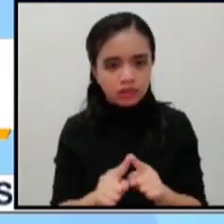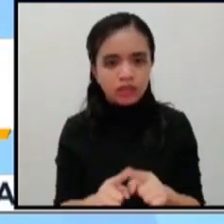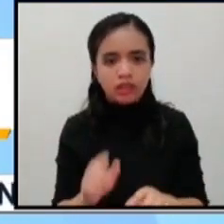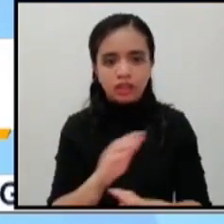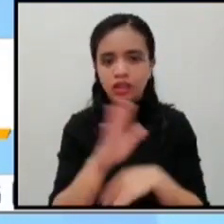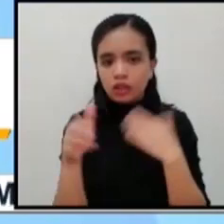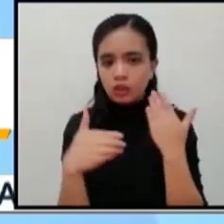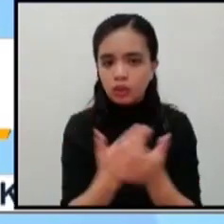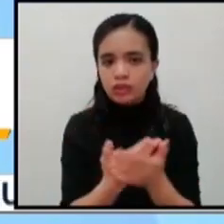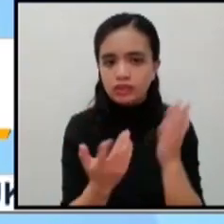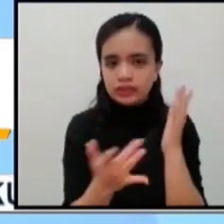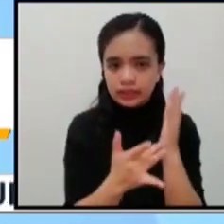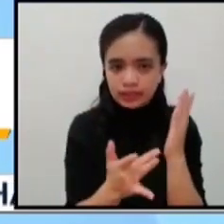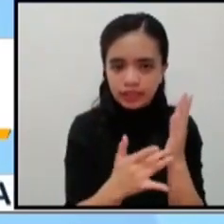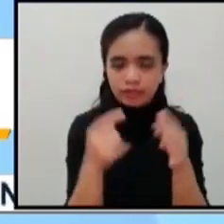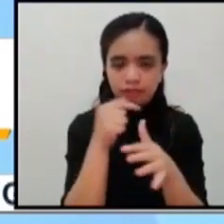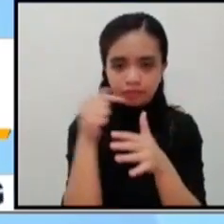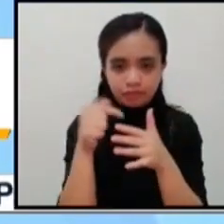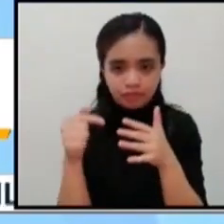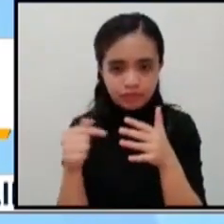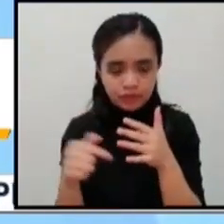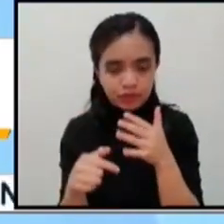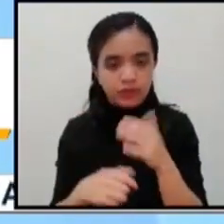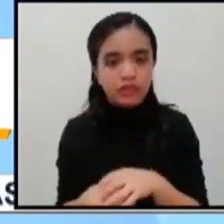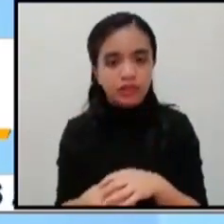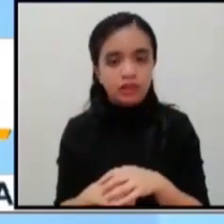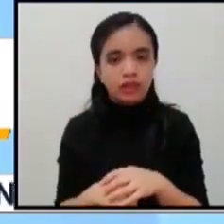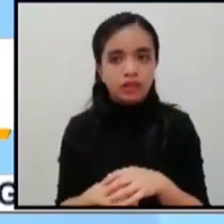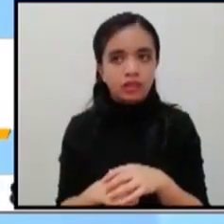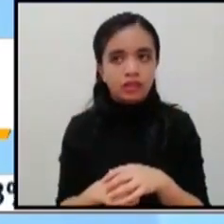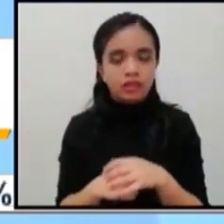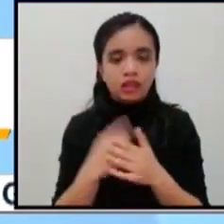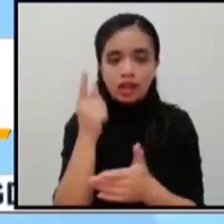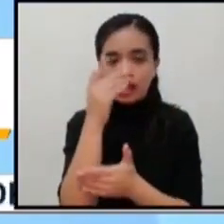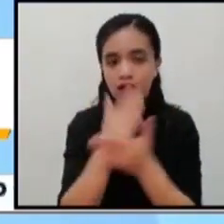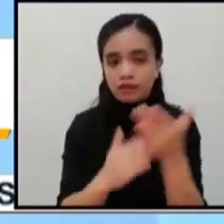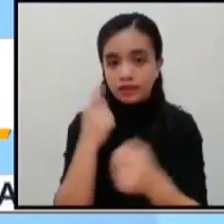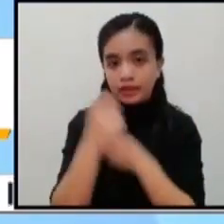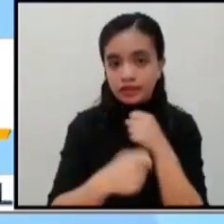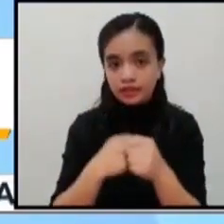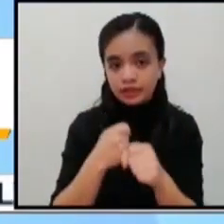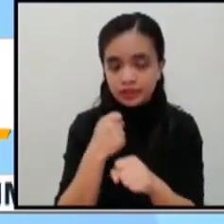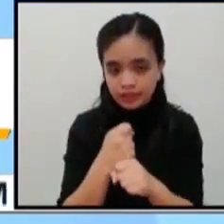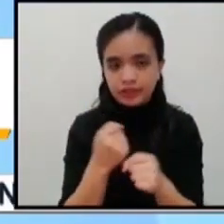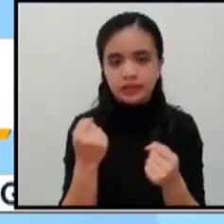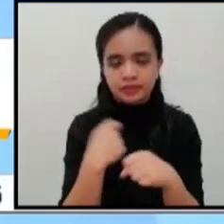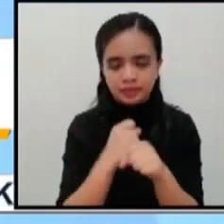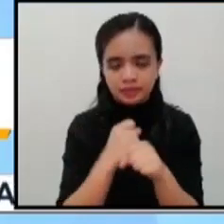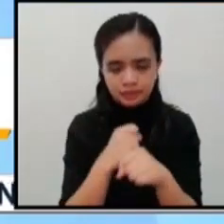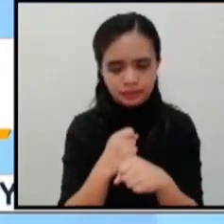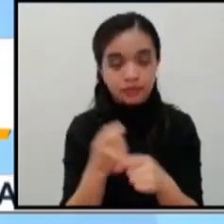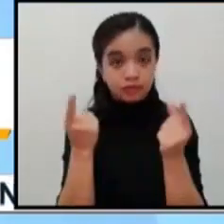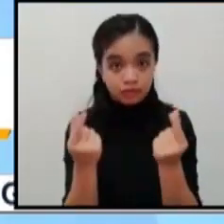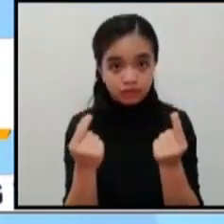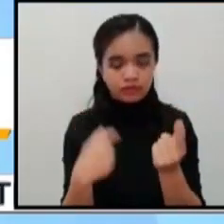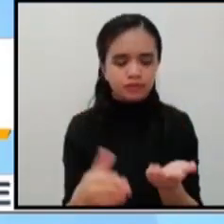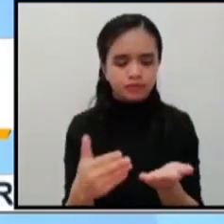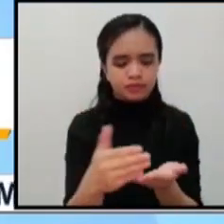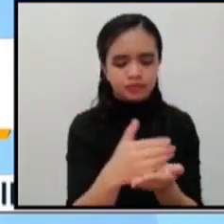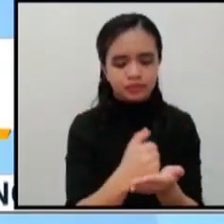nun. Tapos, almost half a year namin siyang ginagawa. So, yung una namin ginawa, nag-gather muna kami ng mga production staff